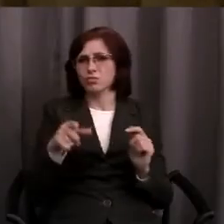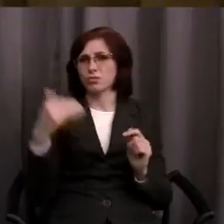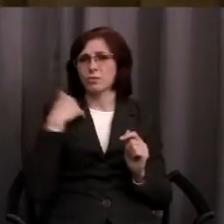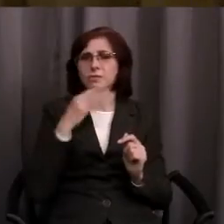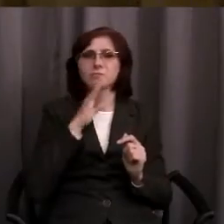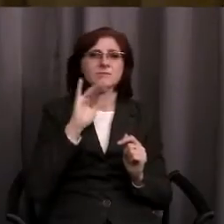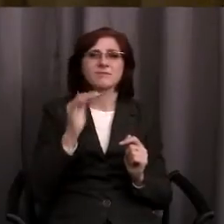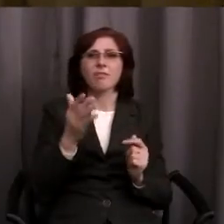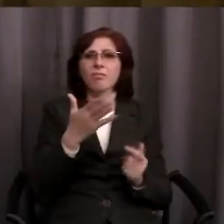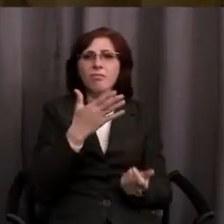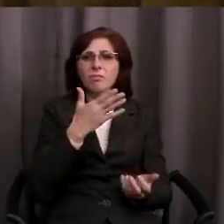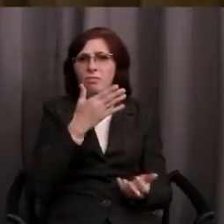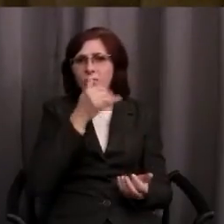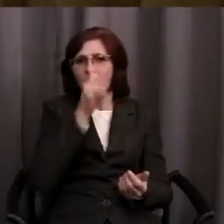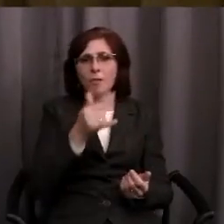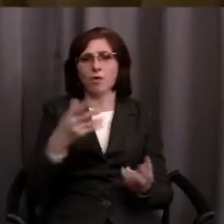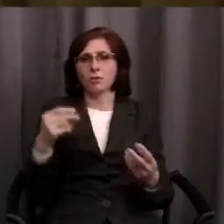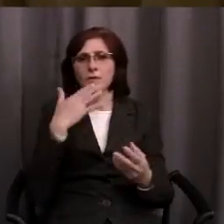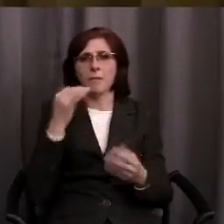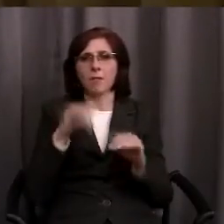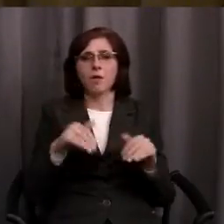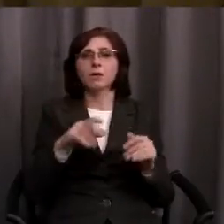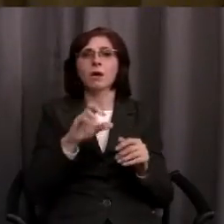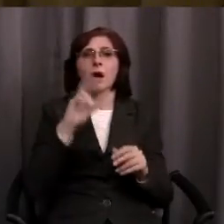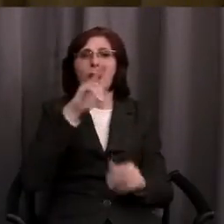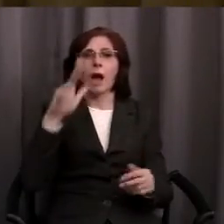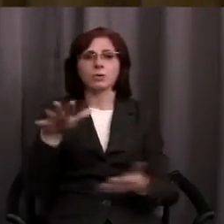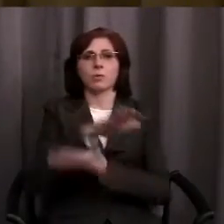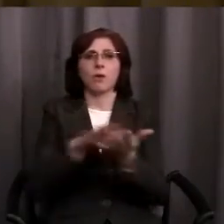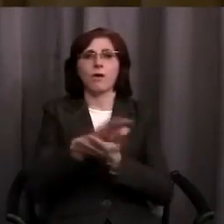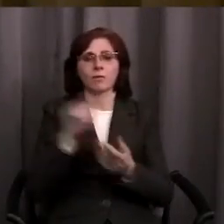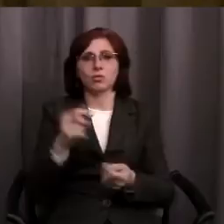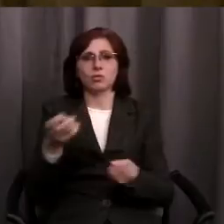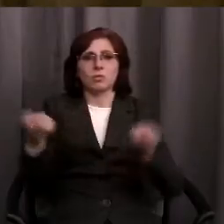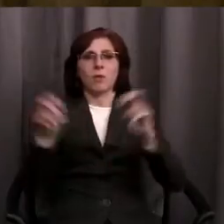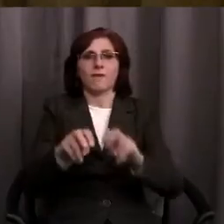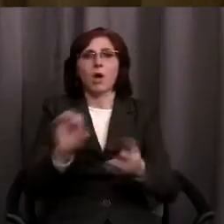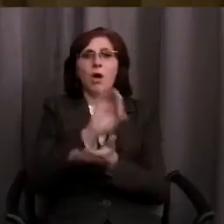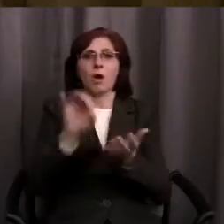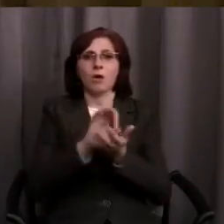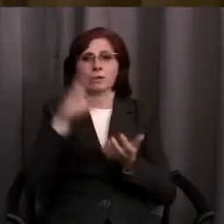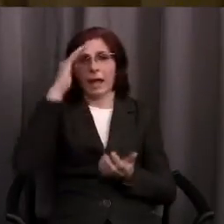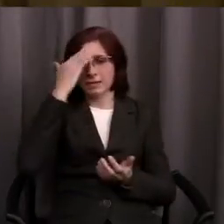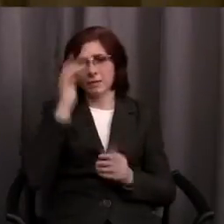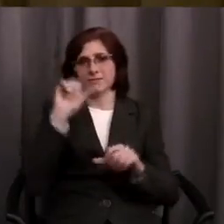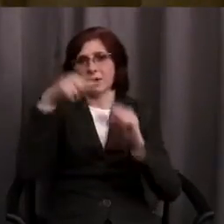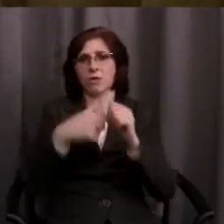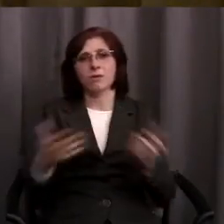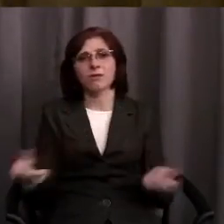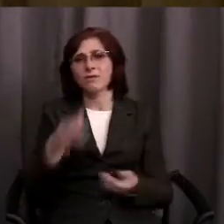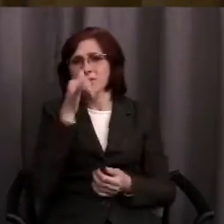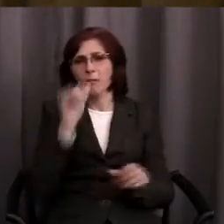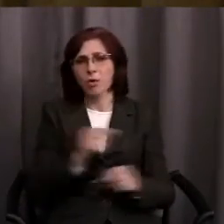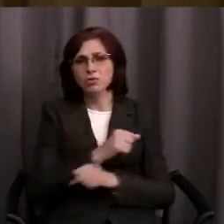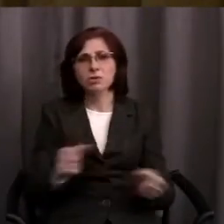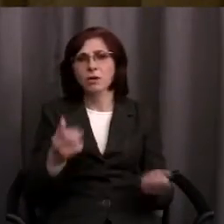tym, nie ma takiej opcji, żeby w każdym powiecie powstał ośrodek alzheimerowski w przyszłym roku. No nie ma